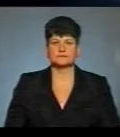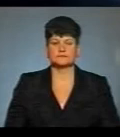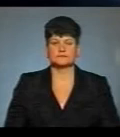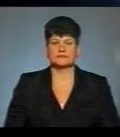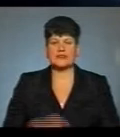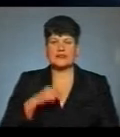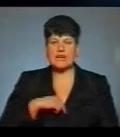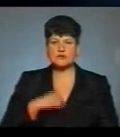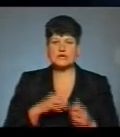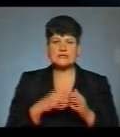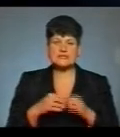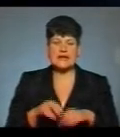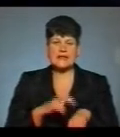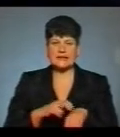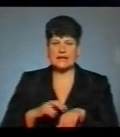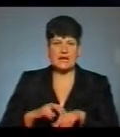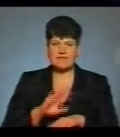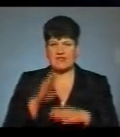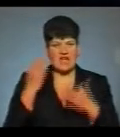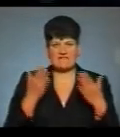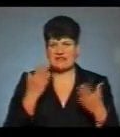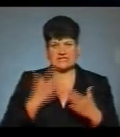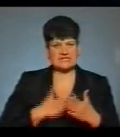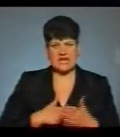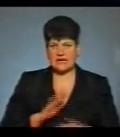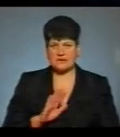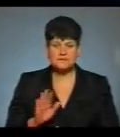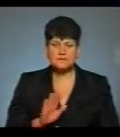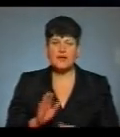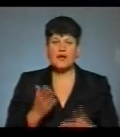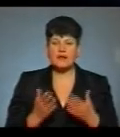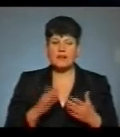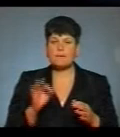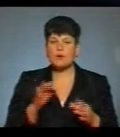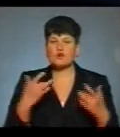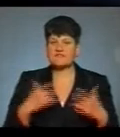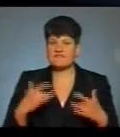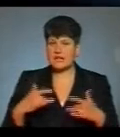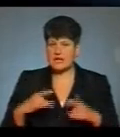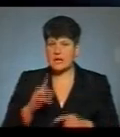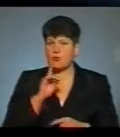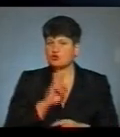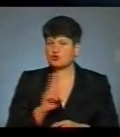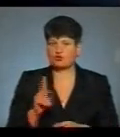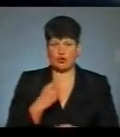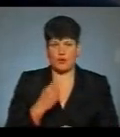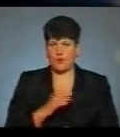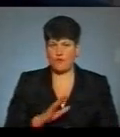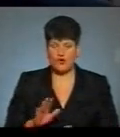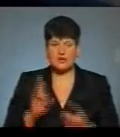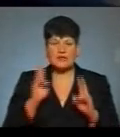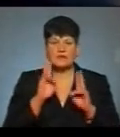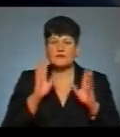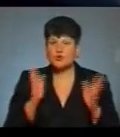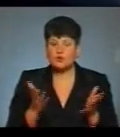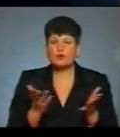Настрої серед лікарів теж не веселі, не втішні, але про звільнення поки що ніхто не говорить. Невідомо,